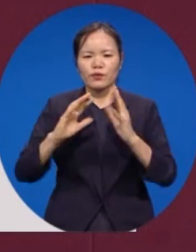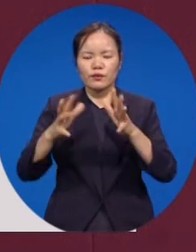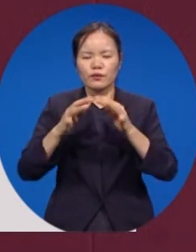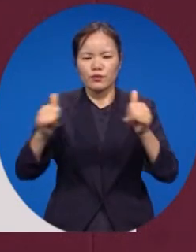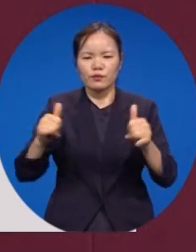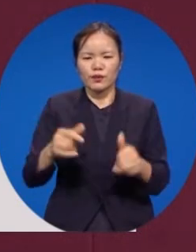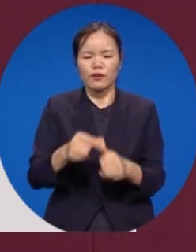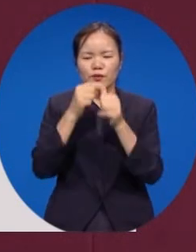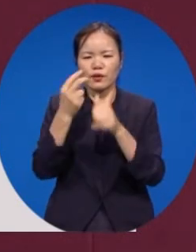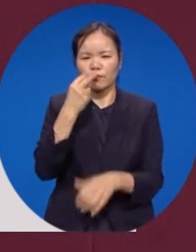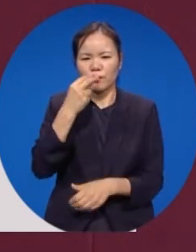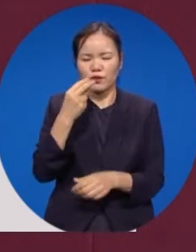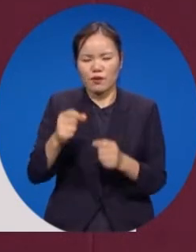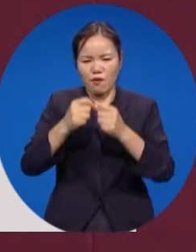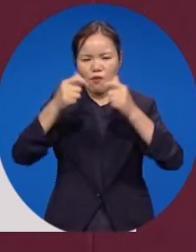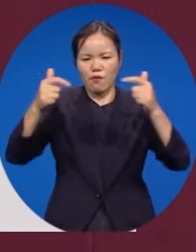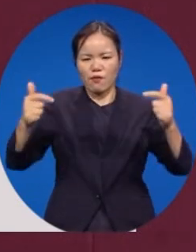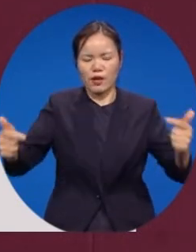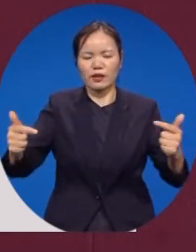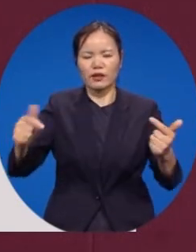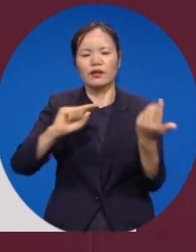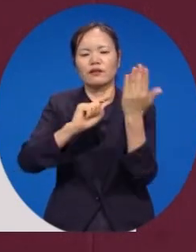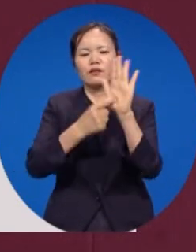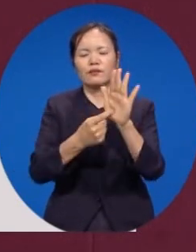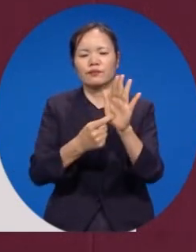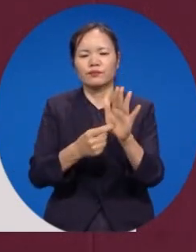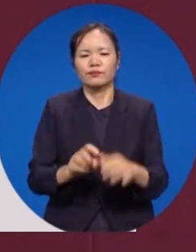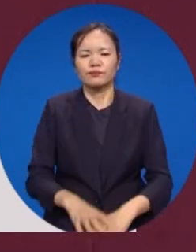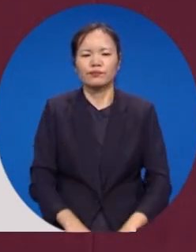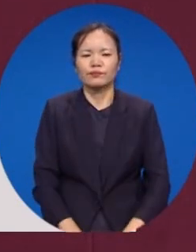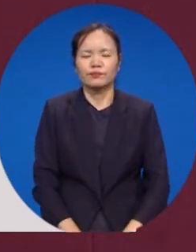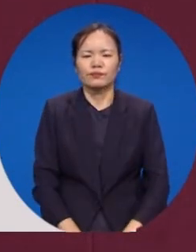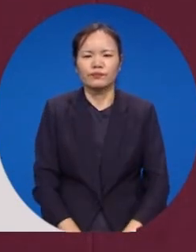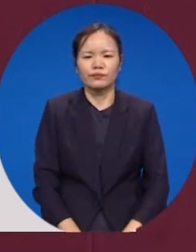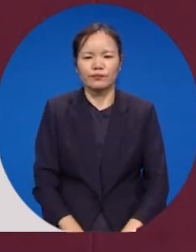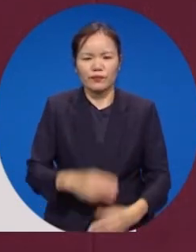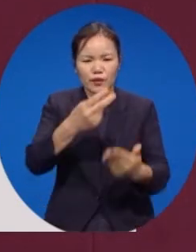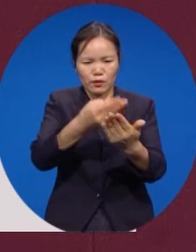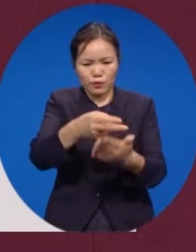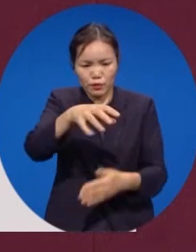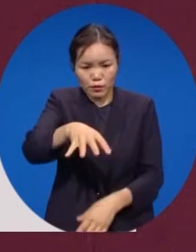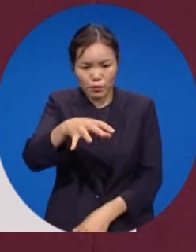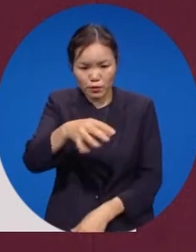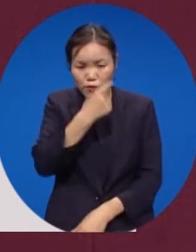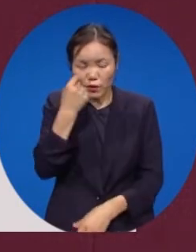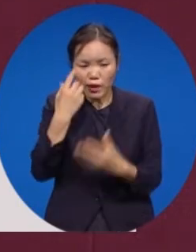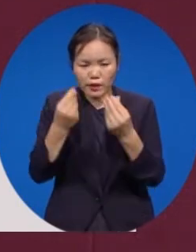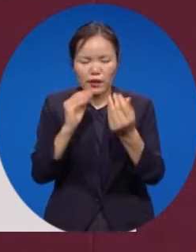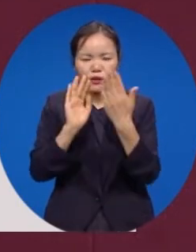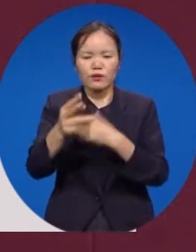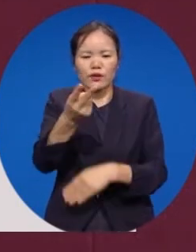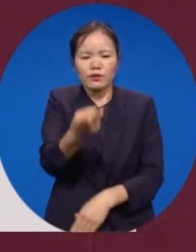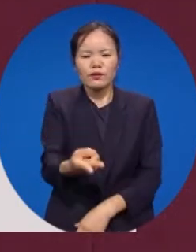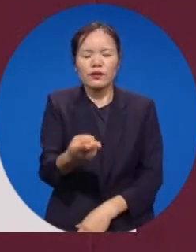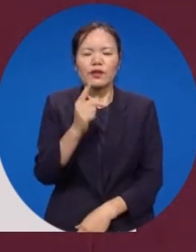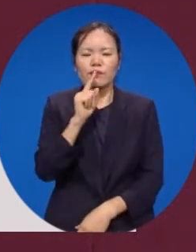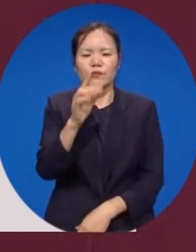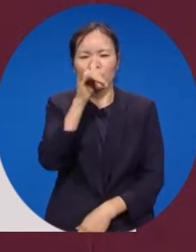고용보험 확대의 초석을 놓겠다고 말씀하십니다. 누울 자리를 보고 다리를 뻗으라는 말이